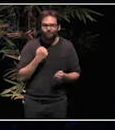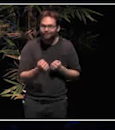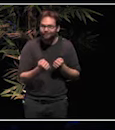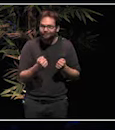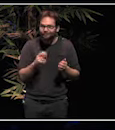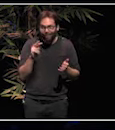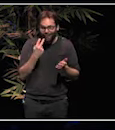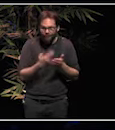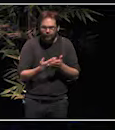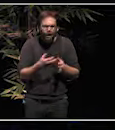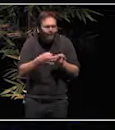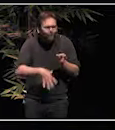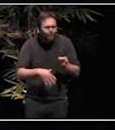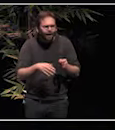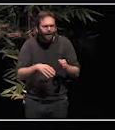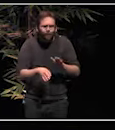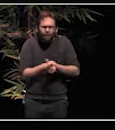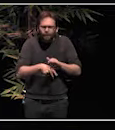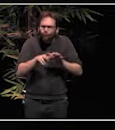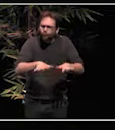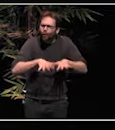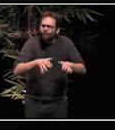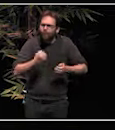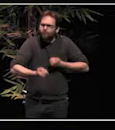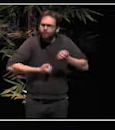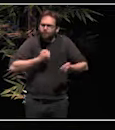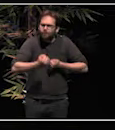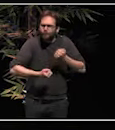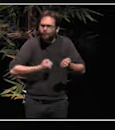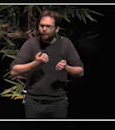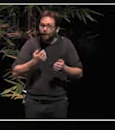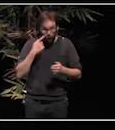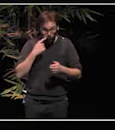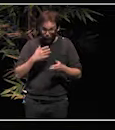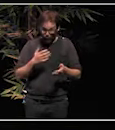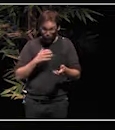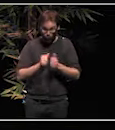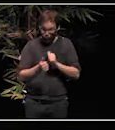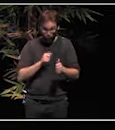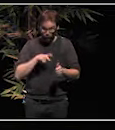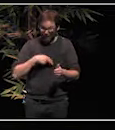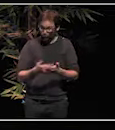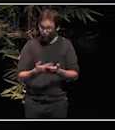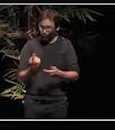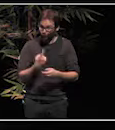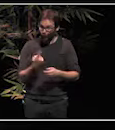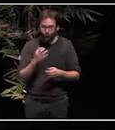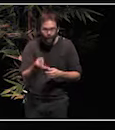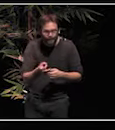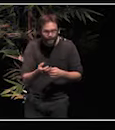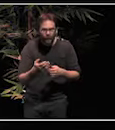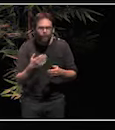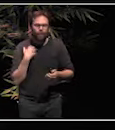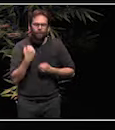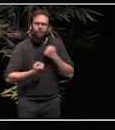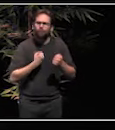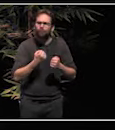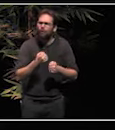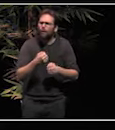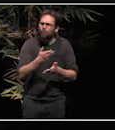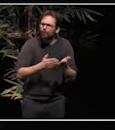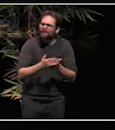Et du coup, on part plus tranquillement. Moi, c'est ce qui m'arrive sur toutes mes courses, quasiment. Puis au bout une fois que j'en ai fait la moitié ou les deux